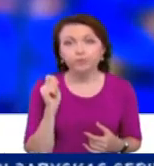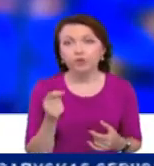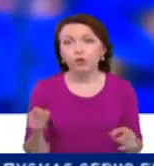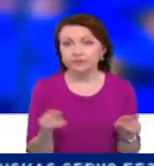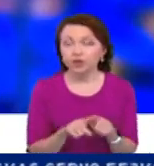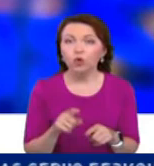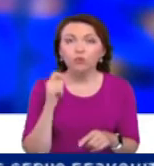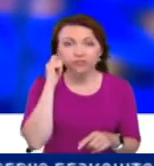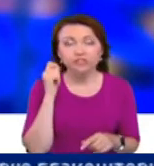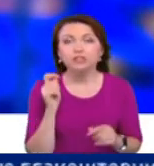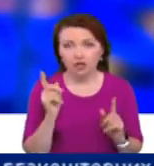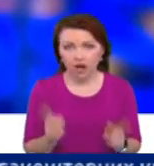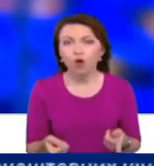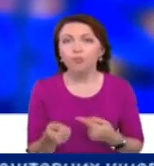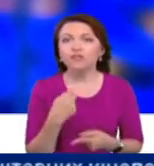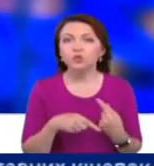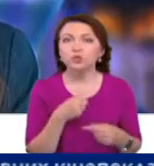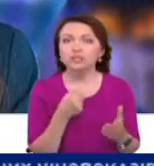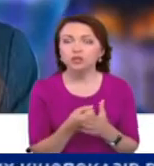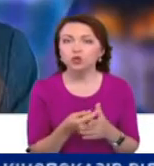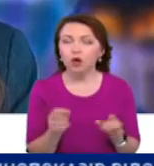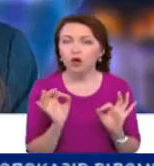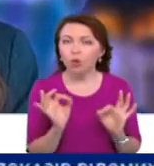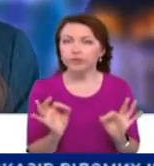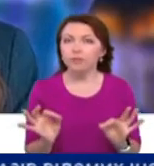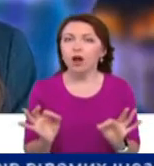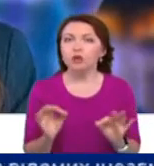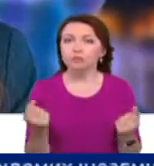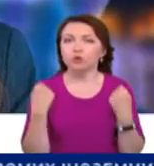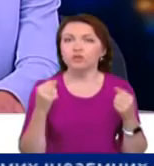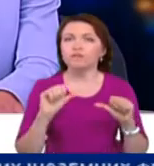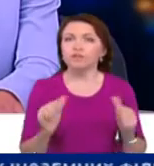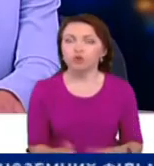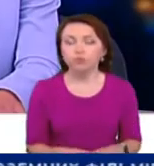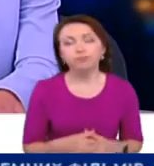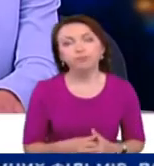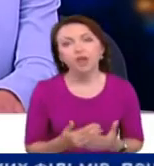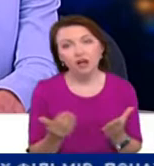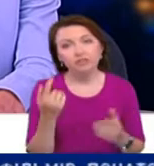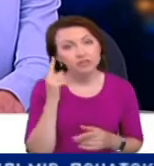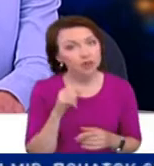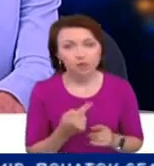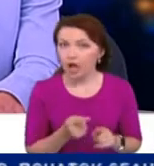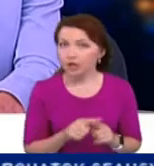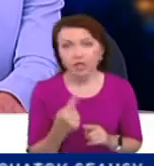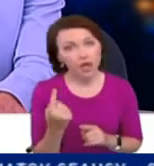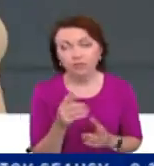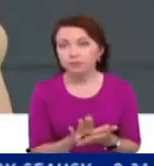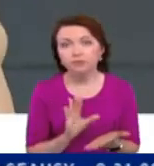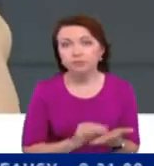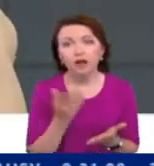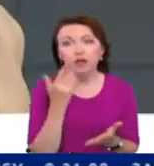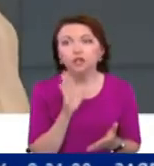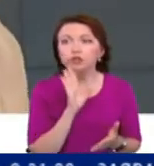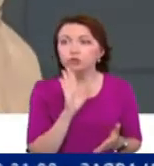такому віці реально повернутися до тієї оптимальної спортивної форми? Ну, ви знаєте, це не один примір, коли